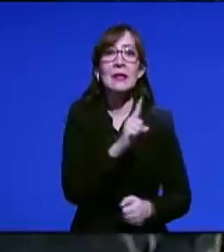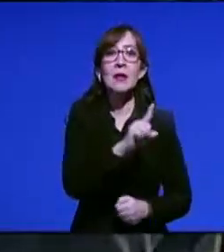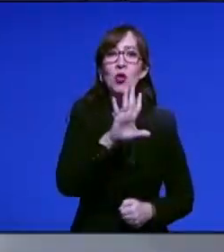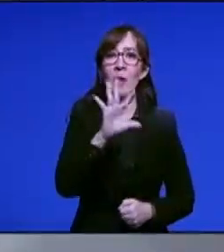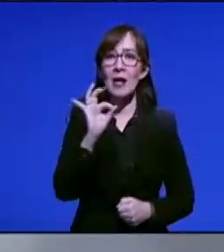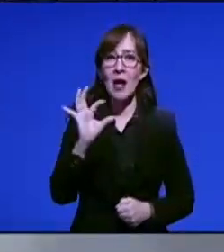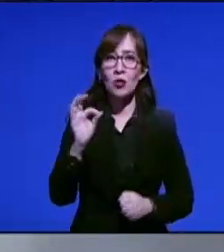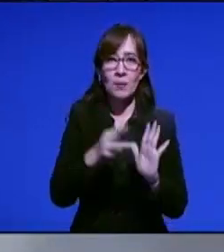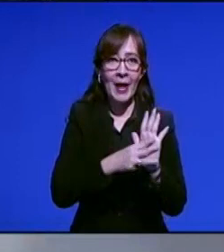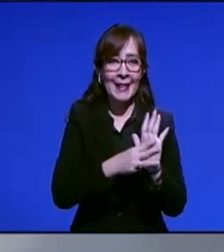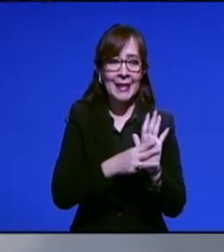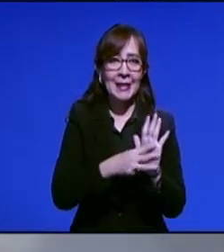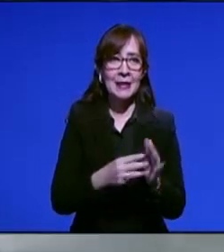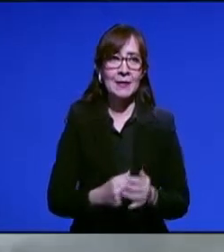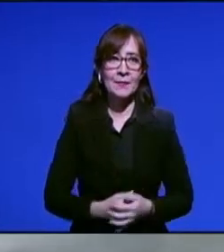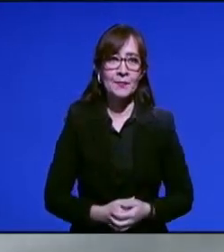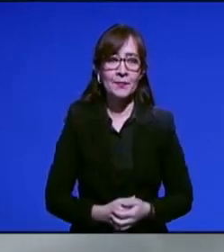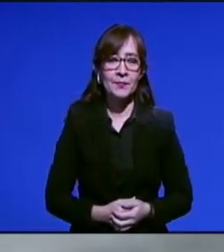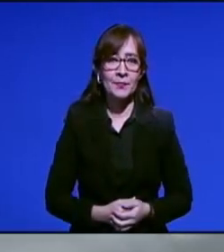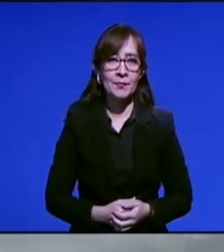ahli waris.